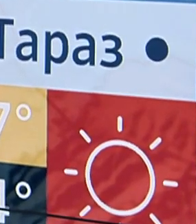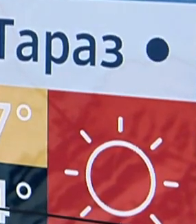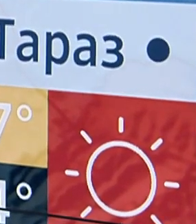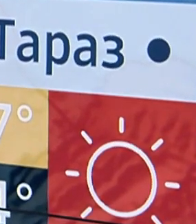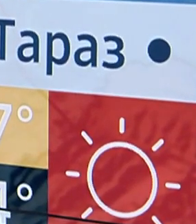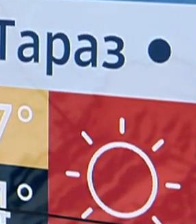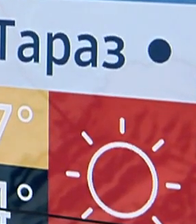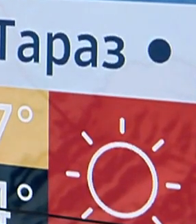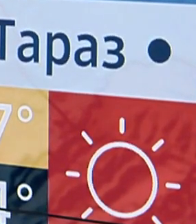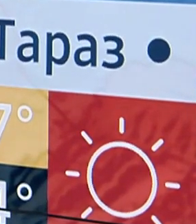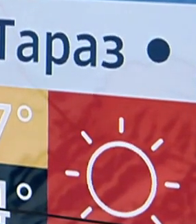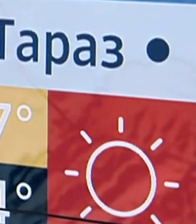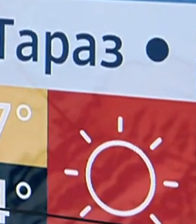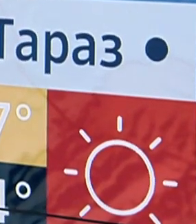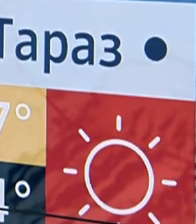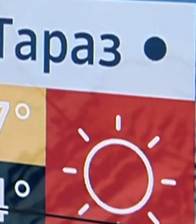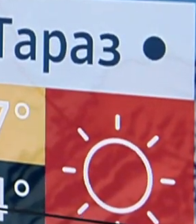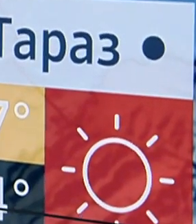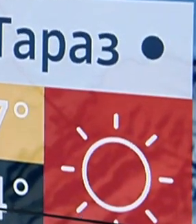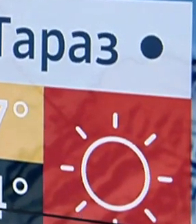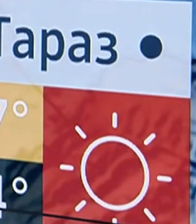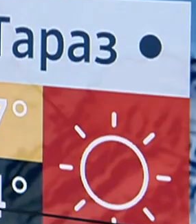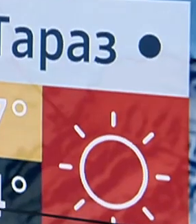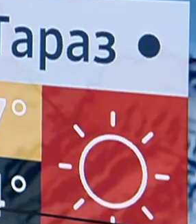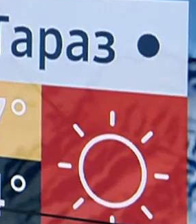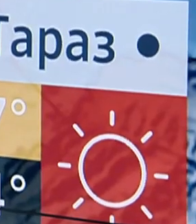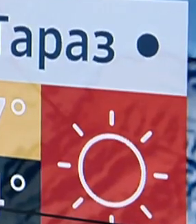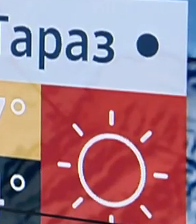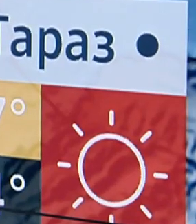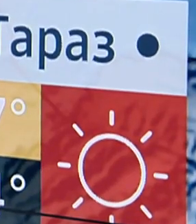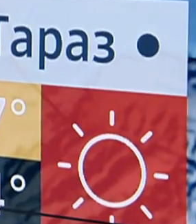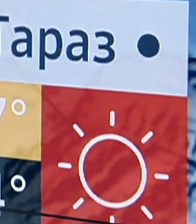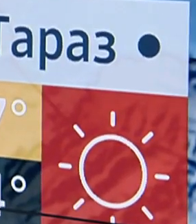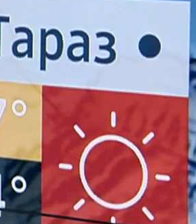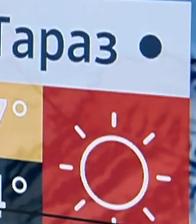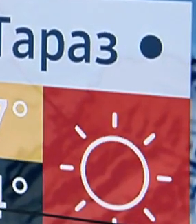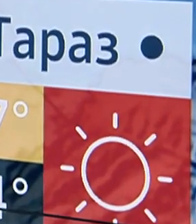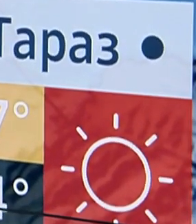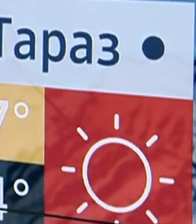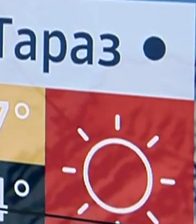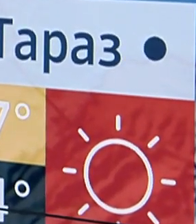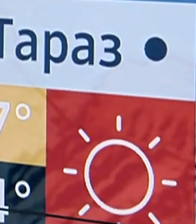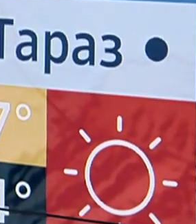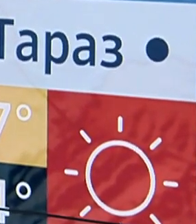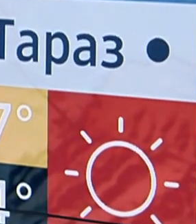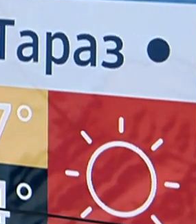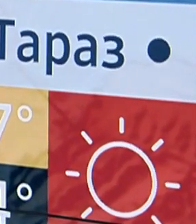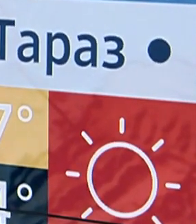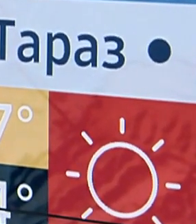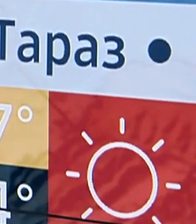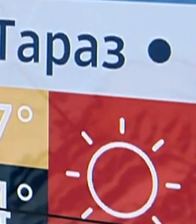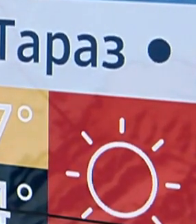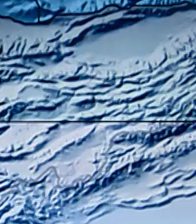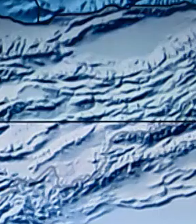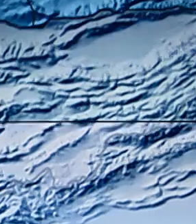ауа температурасы күндіз 0-ден 21, түнде 1 градус жоғары. Таразда күн ашық, күндіз 17 градус жылы, түнде 4